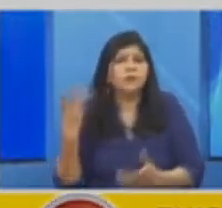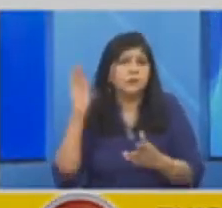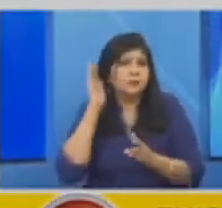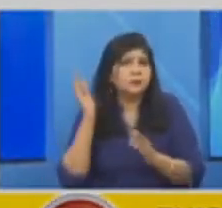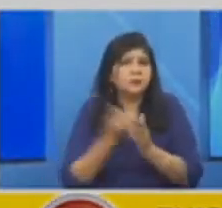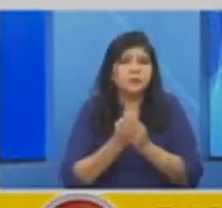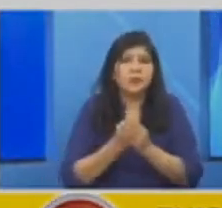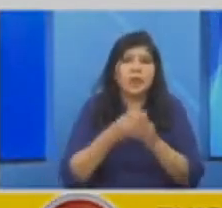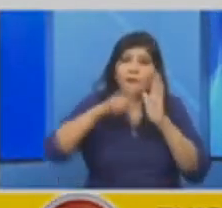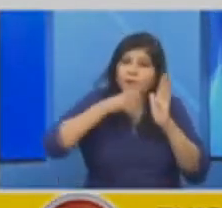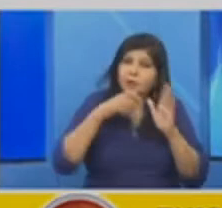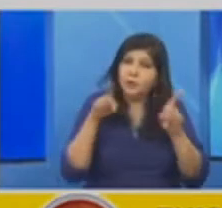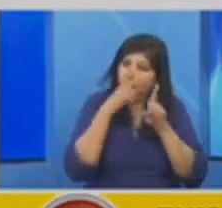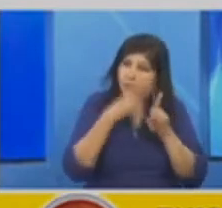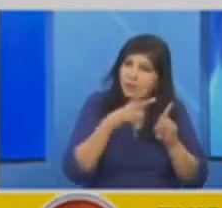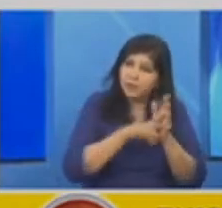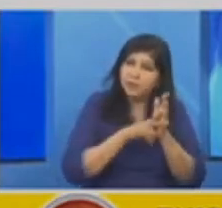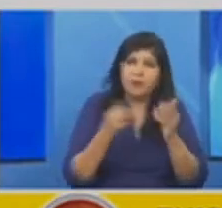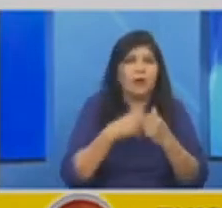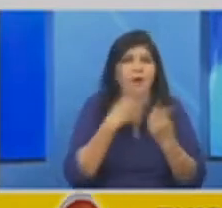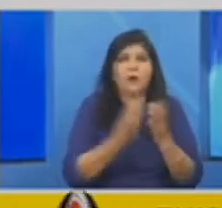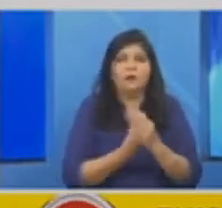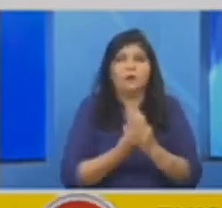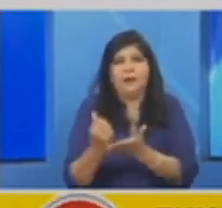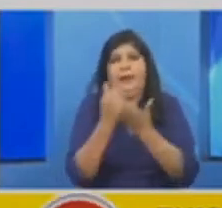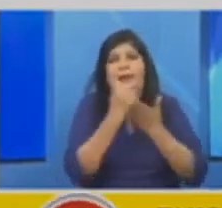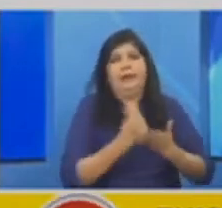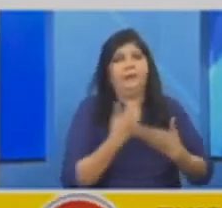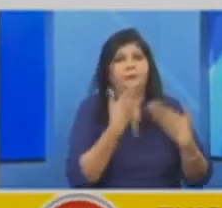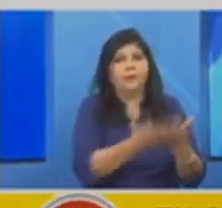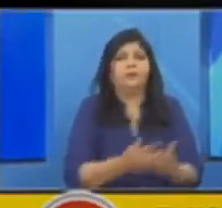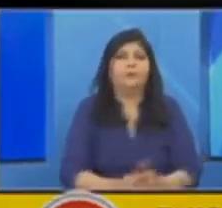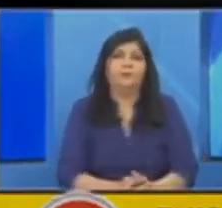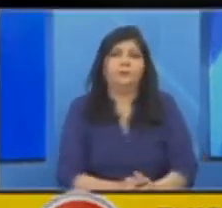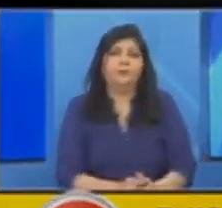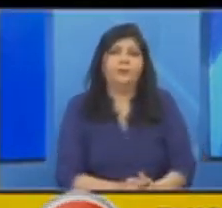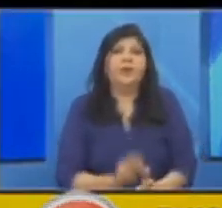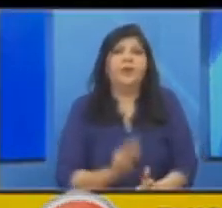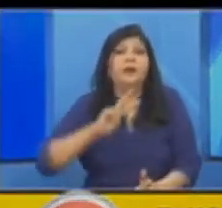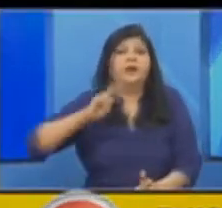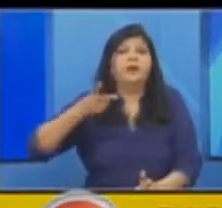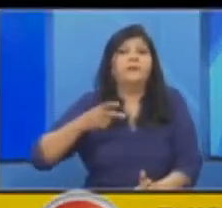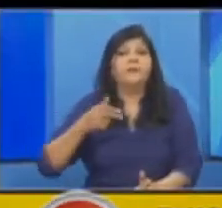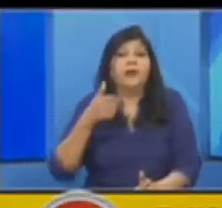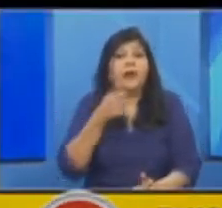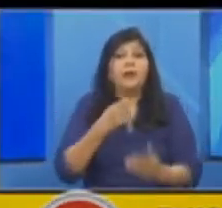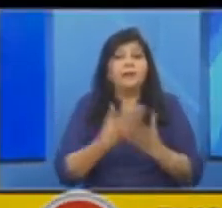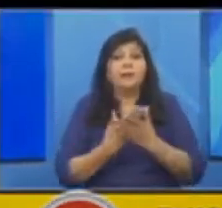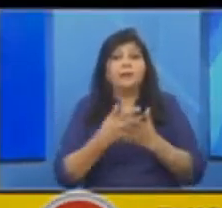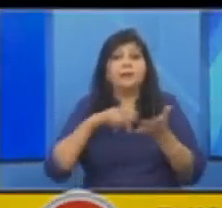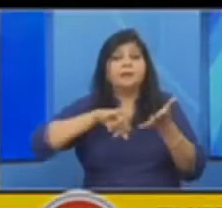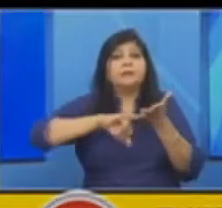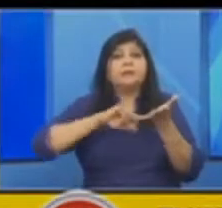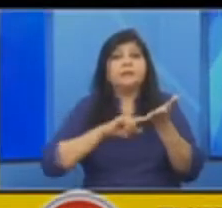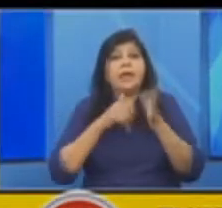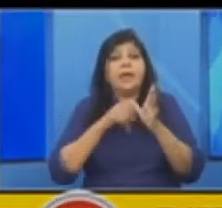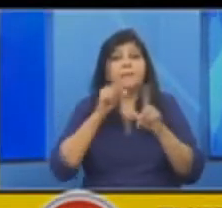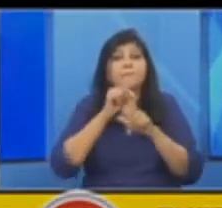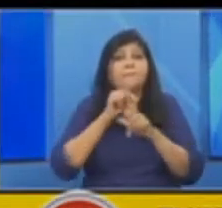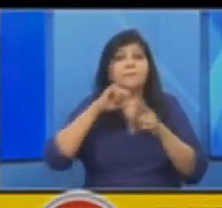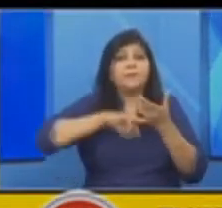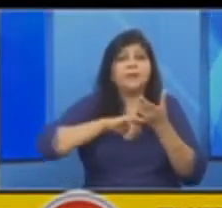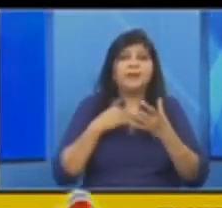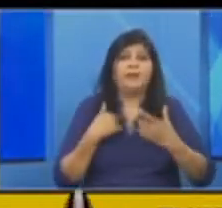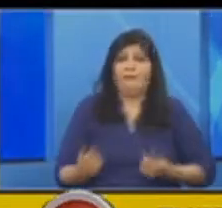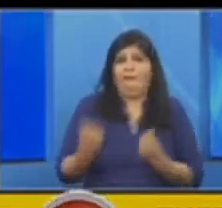तीनों तरीकों से यह आपकी बड़ी मदद कर सकता है एक और एप है step set go, यह